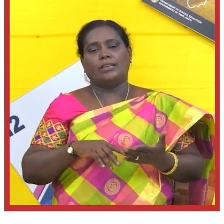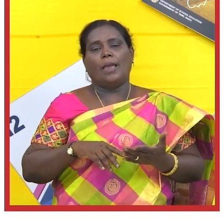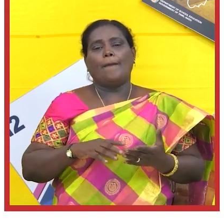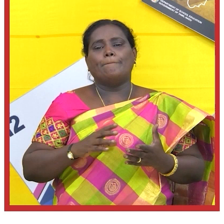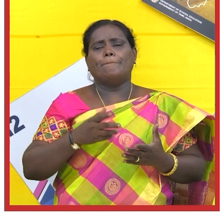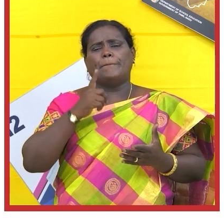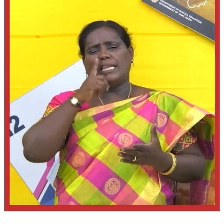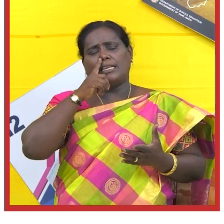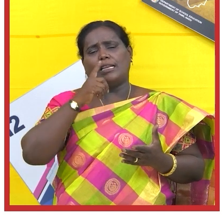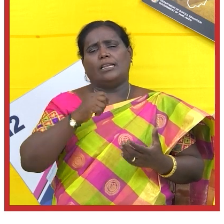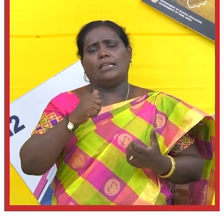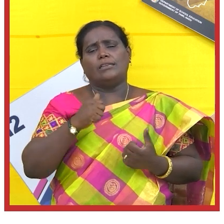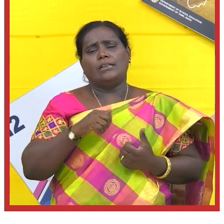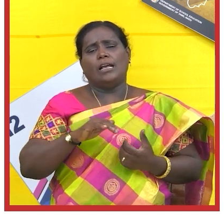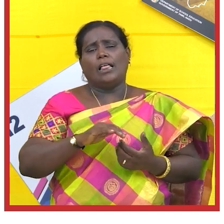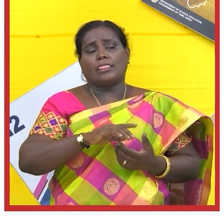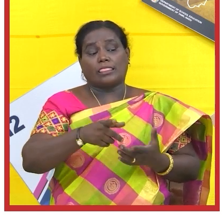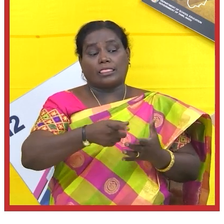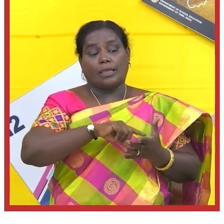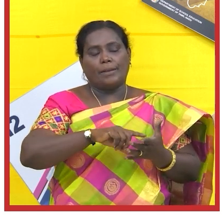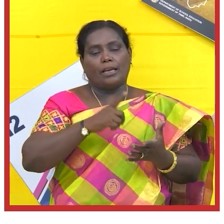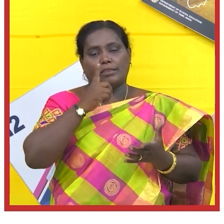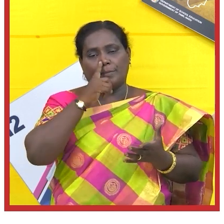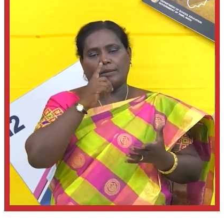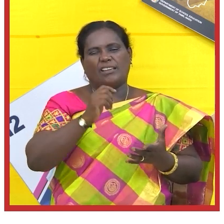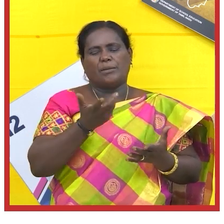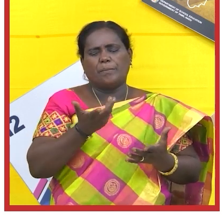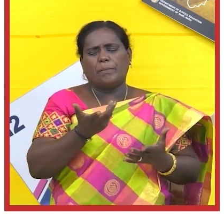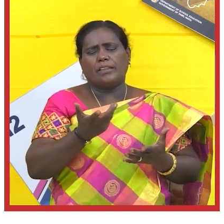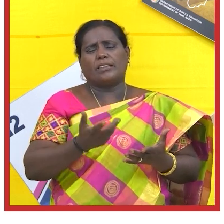பெண்கள், தமிழ்நாட்டிலே பெண்கள் எவ்வாறு இருந்தார்கள்,